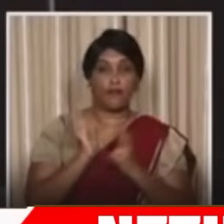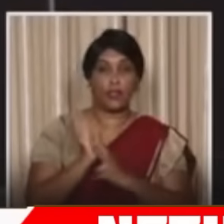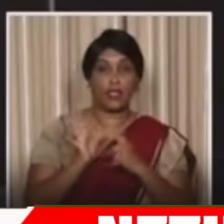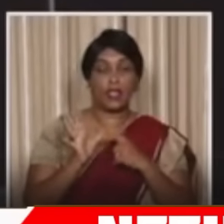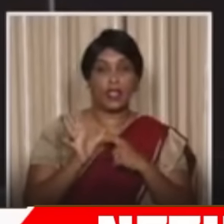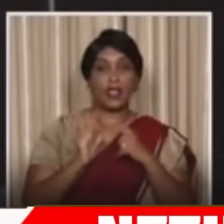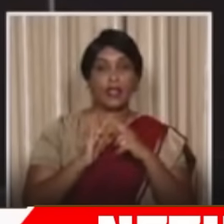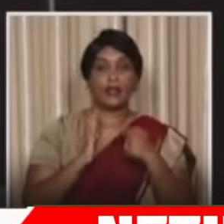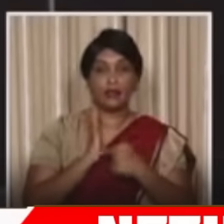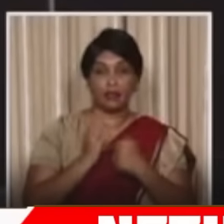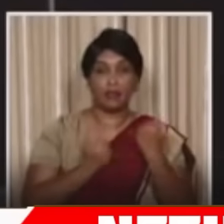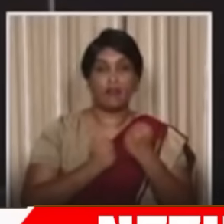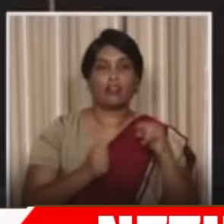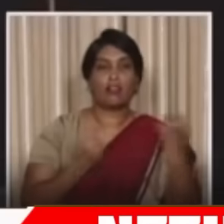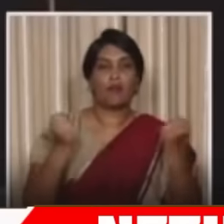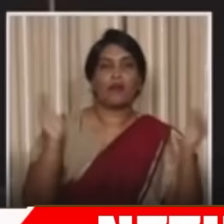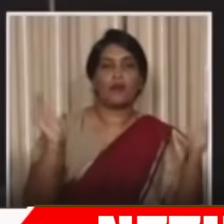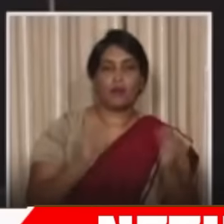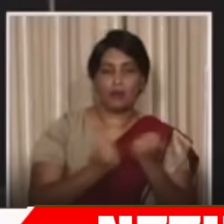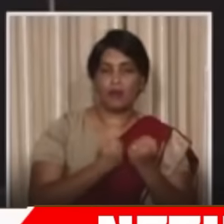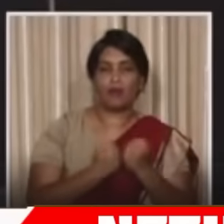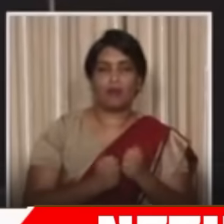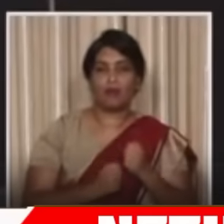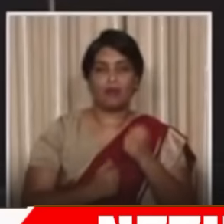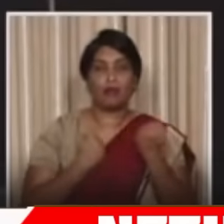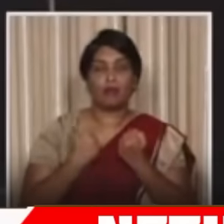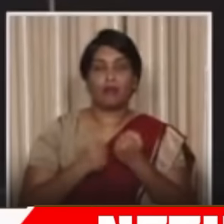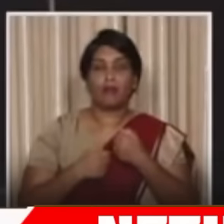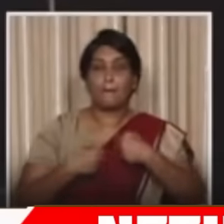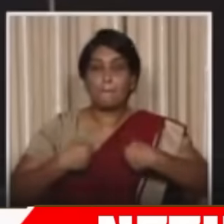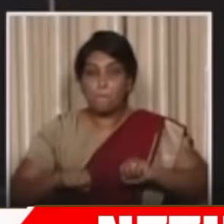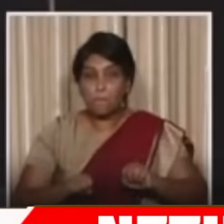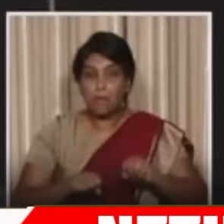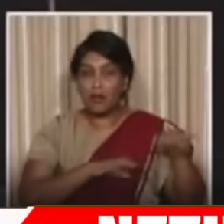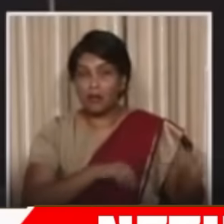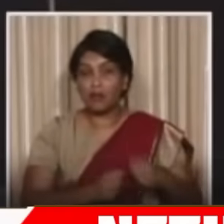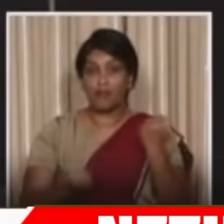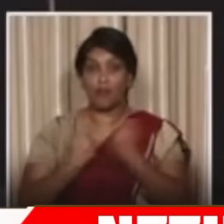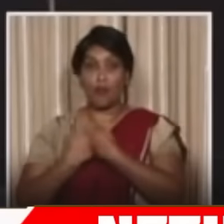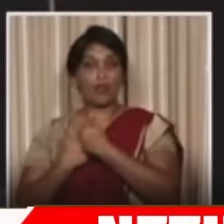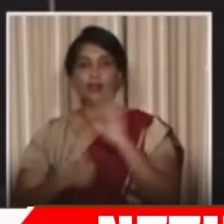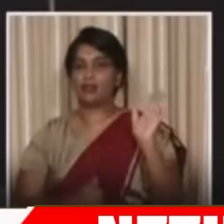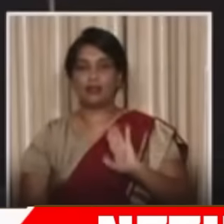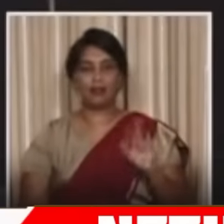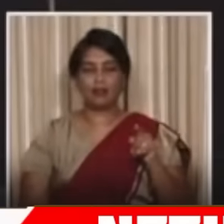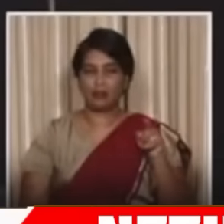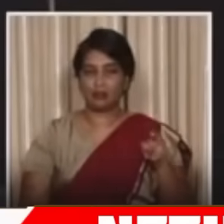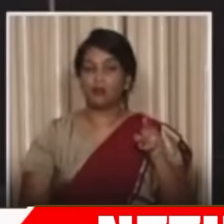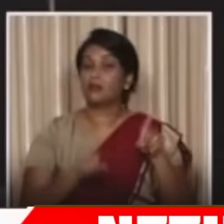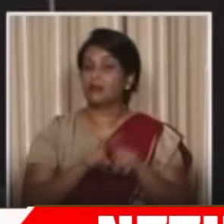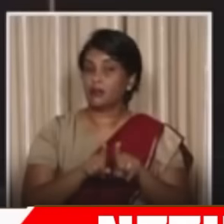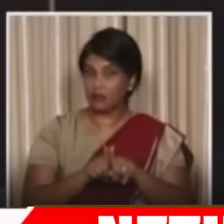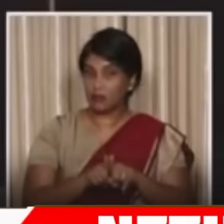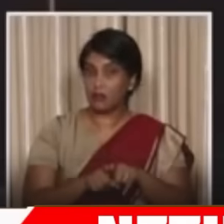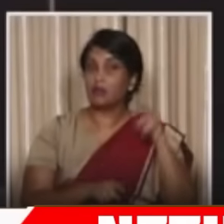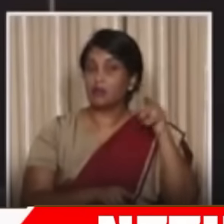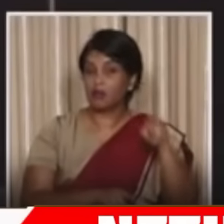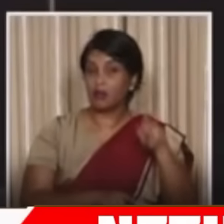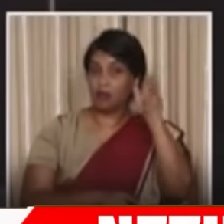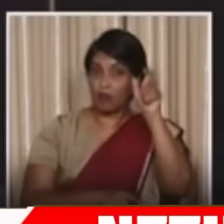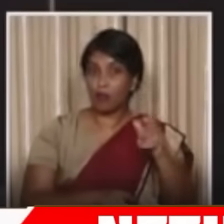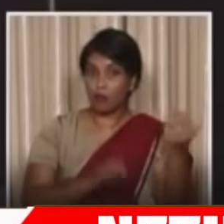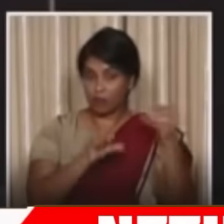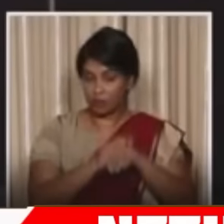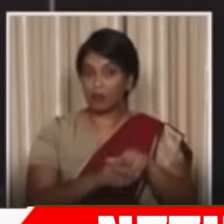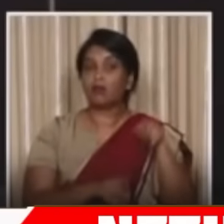දැන් ඇල්ටෝ කාර් එක යන මිනිහේ නැතුව C90 එකෙන් දේශපාලනයට ඇවිල්ලා V8 ල යන මිනිහෙන් නෙමෙයි. ඊට අමතරව ඒ ඉන්න පුද්ගලයා